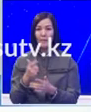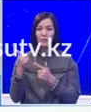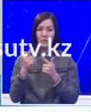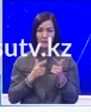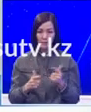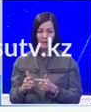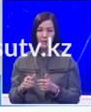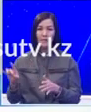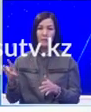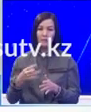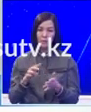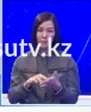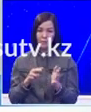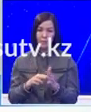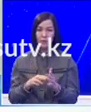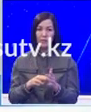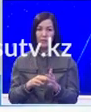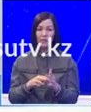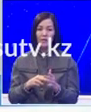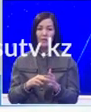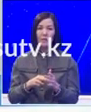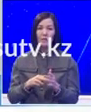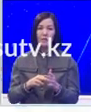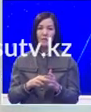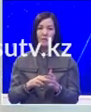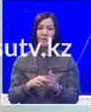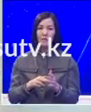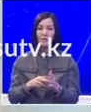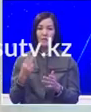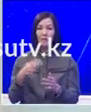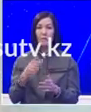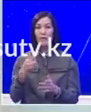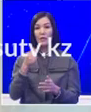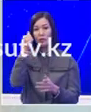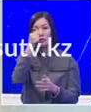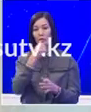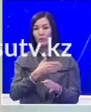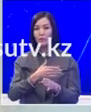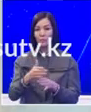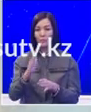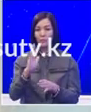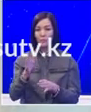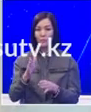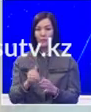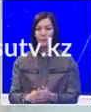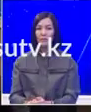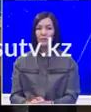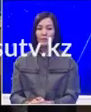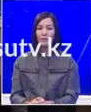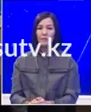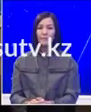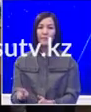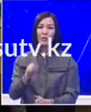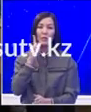Алдабергенович, республиканского бюджета 22-го года будем заявлять. Проект вышел, экспертиза 21-го года.